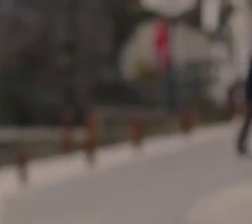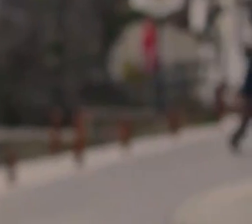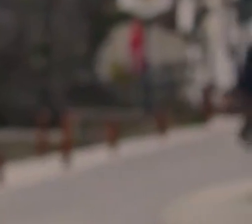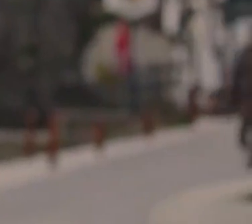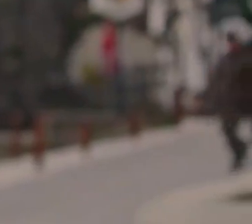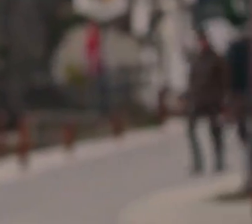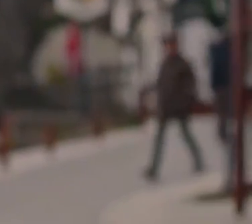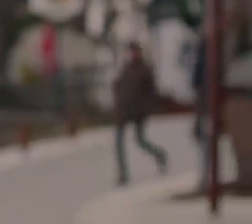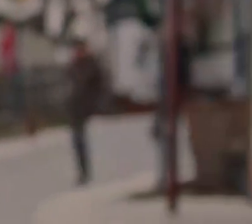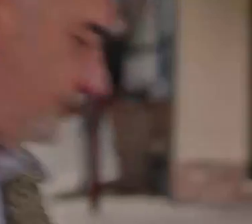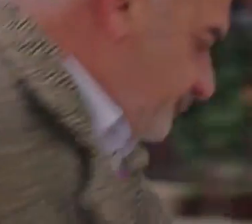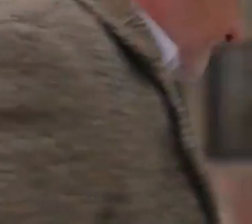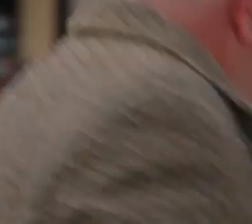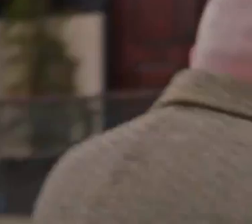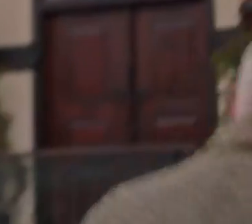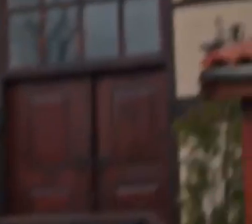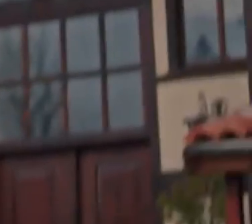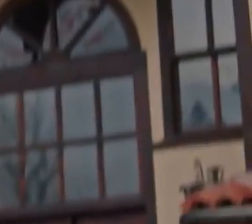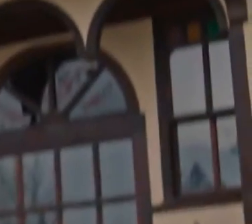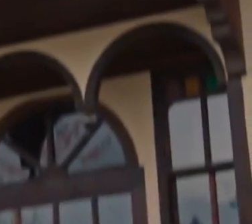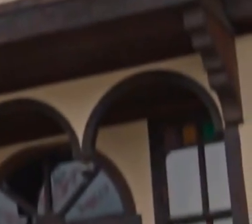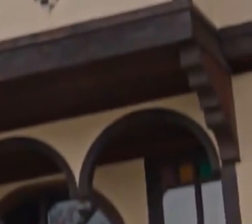Zar zor toparlanıp konağa yöneldi.